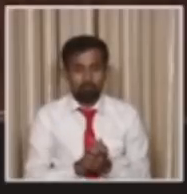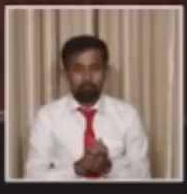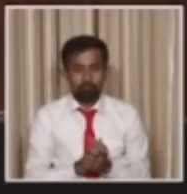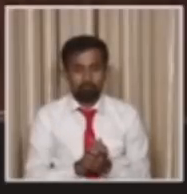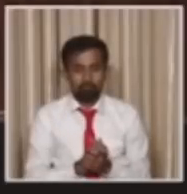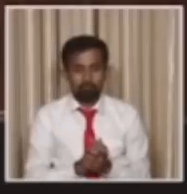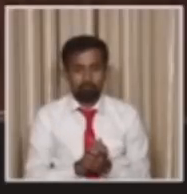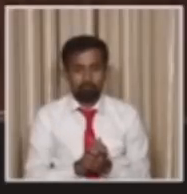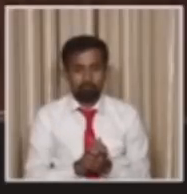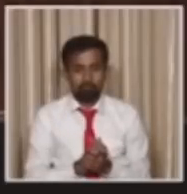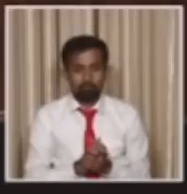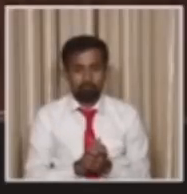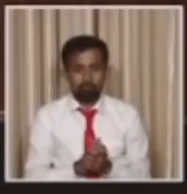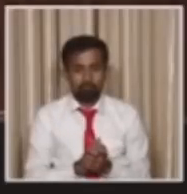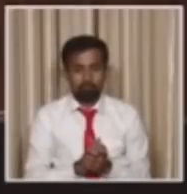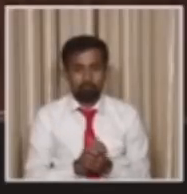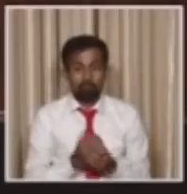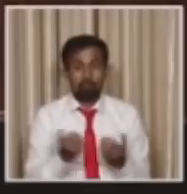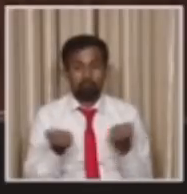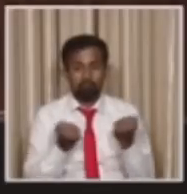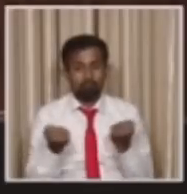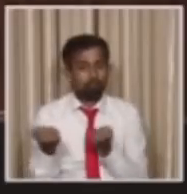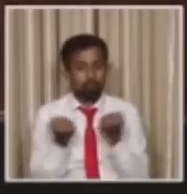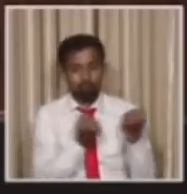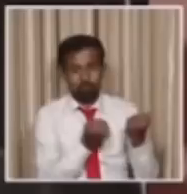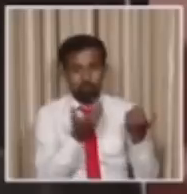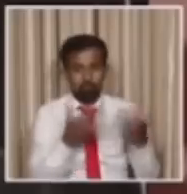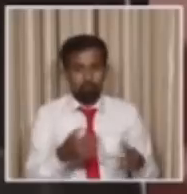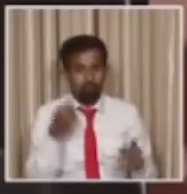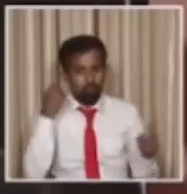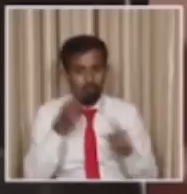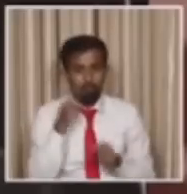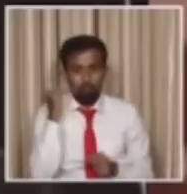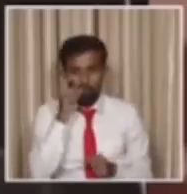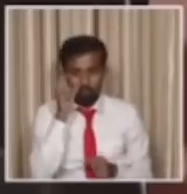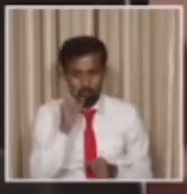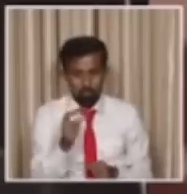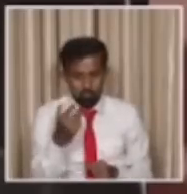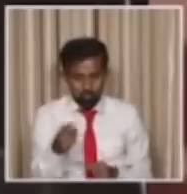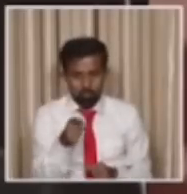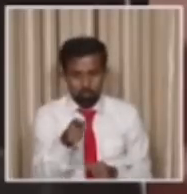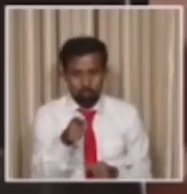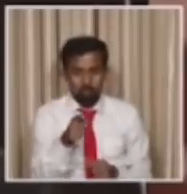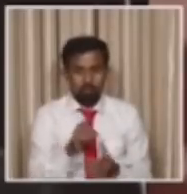විතරයි. වාහනේ දාගෙන පැහැරගෙන ගිහින් තියෙනවා. ඒ පිළිබඳව සොයා බැලුවද?